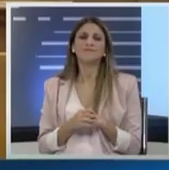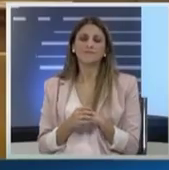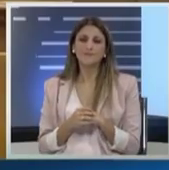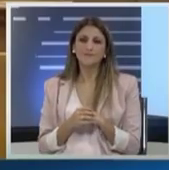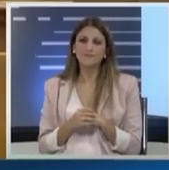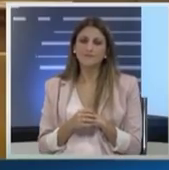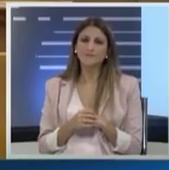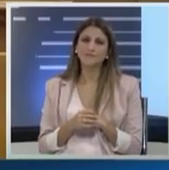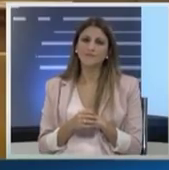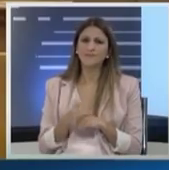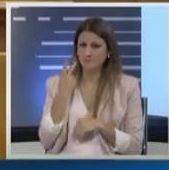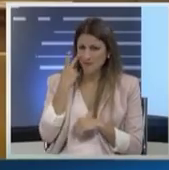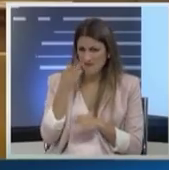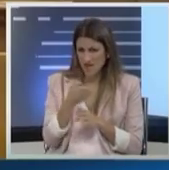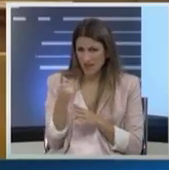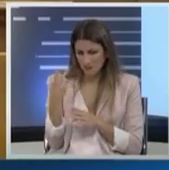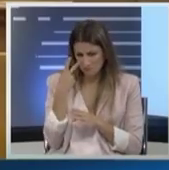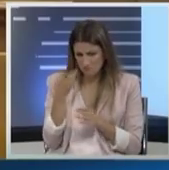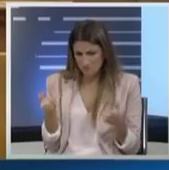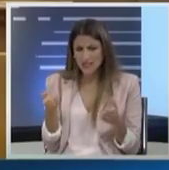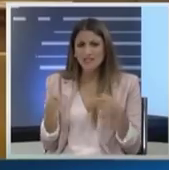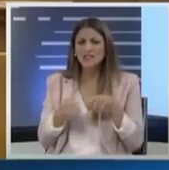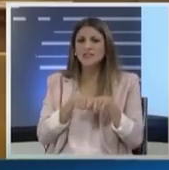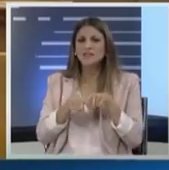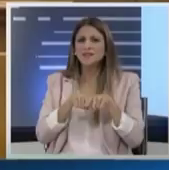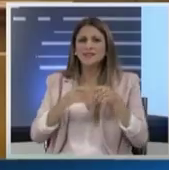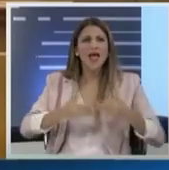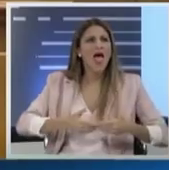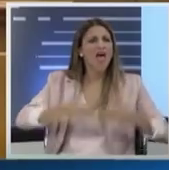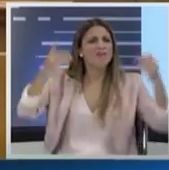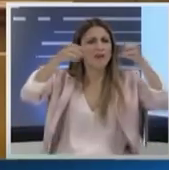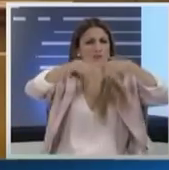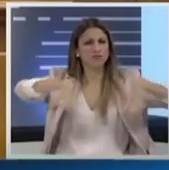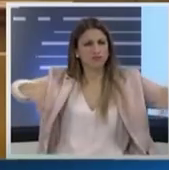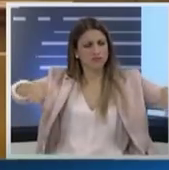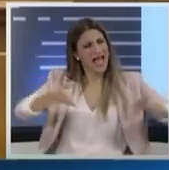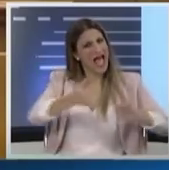μόνο, και όχι για τα δημοσιεύματα, θα πω και για αυτά,